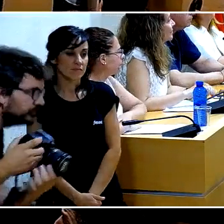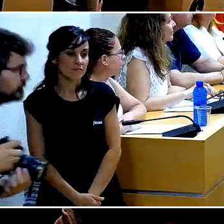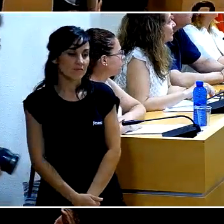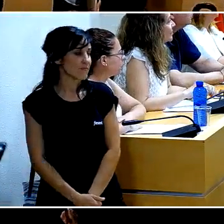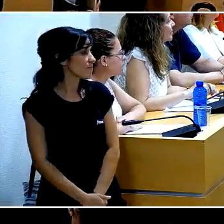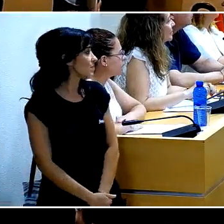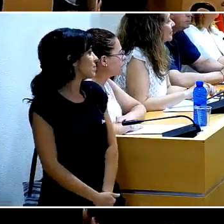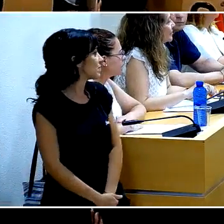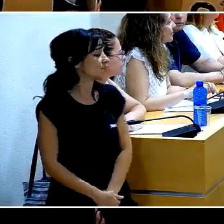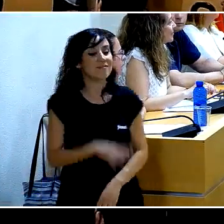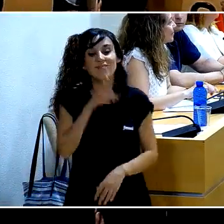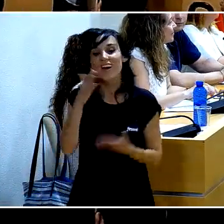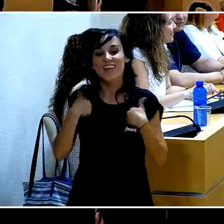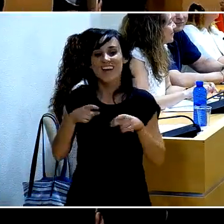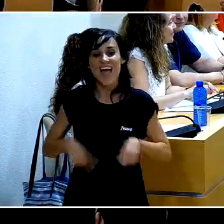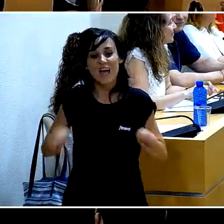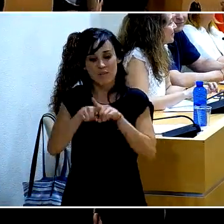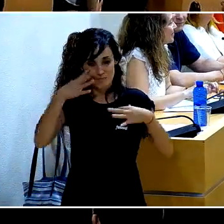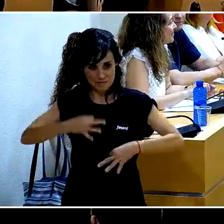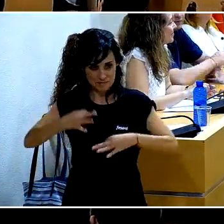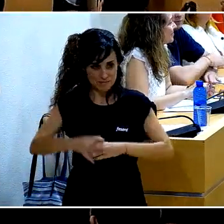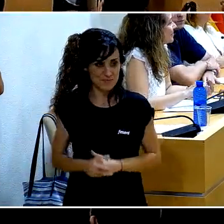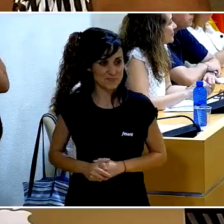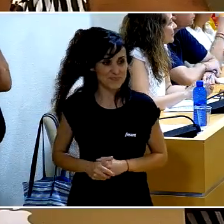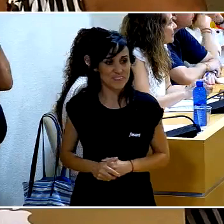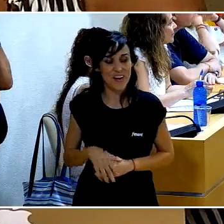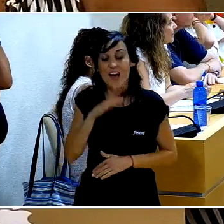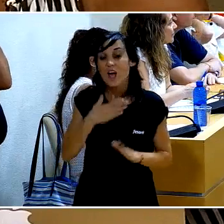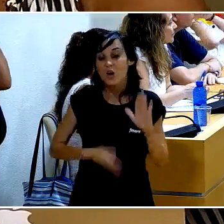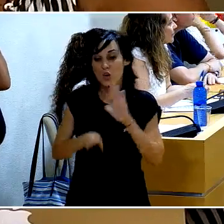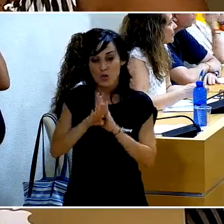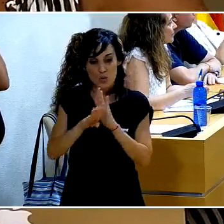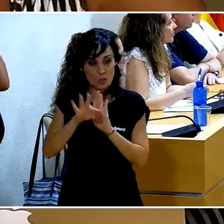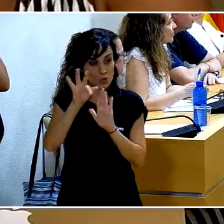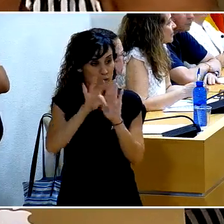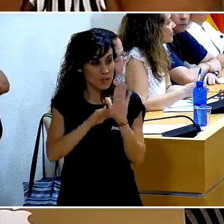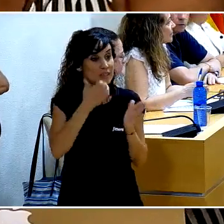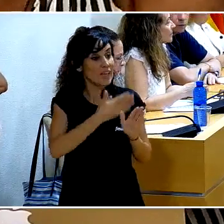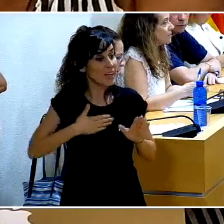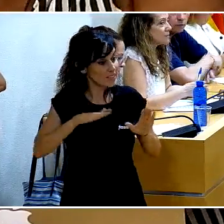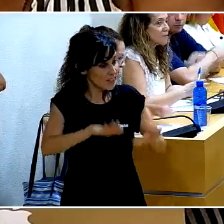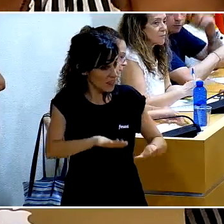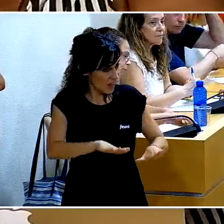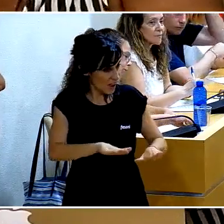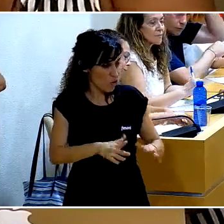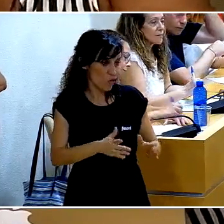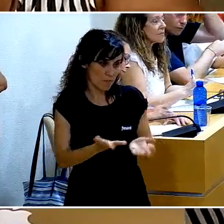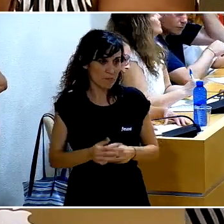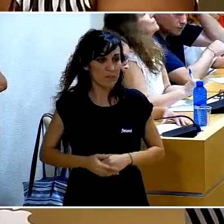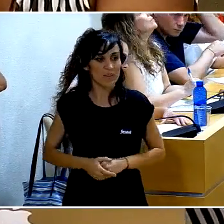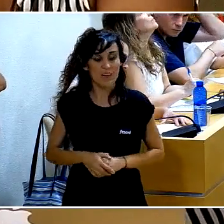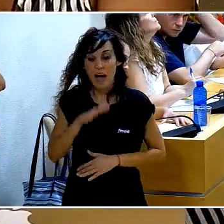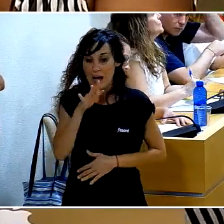Ara sí, ja som germans de deberes. Molt bé, continuem en l'ordre del dia. Si voleu quedar-vos, podeu quedar-vos. Passaríem